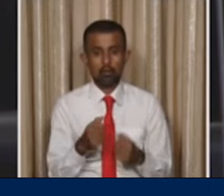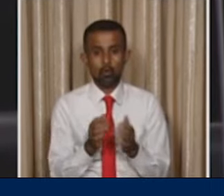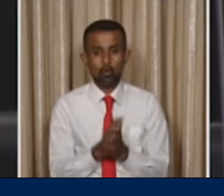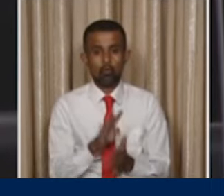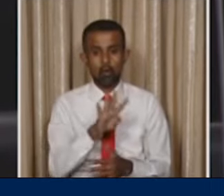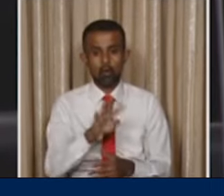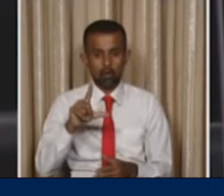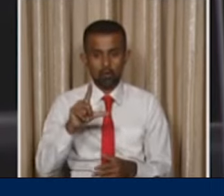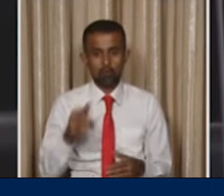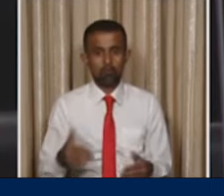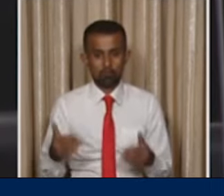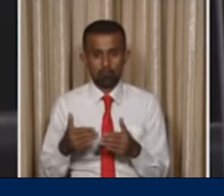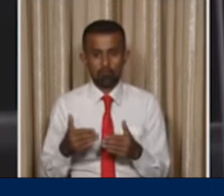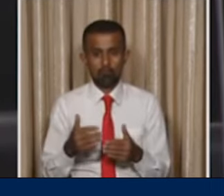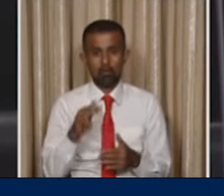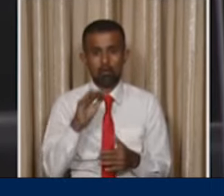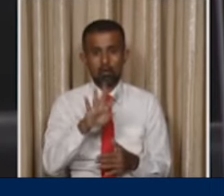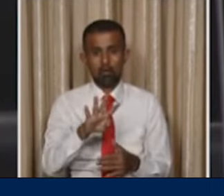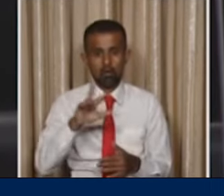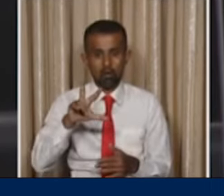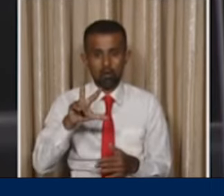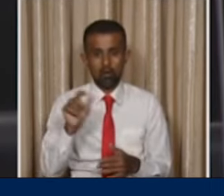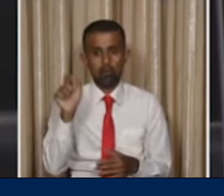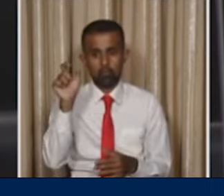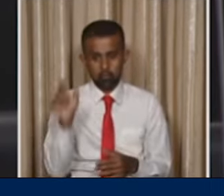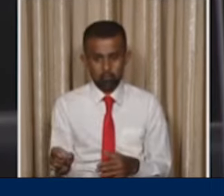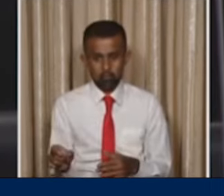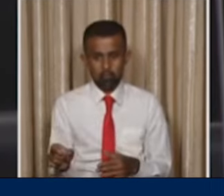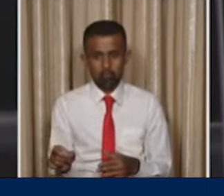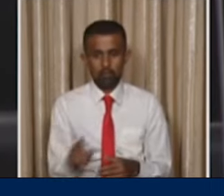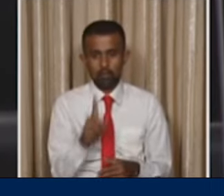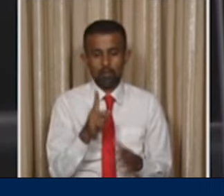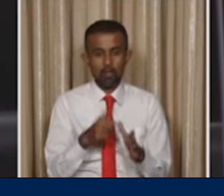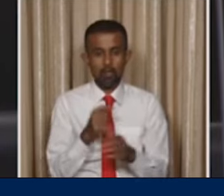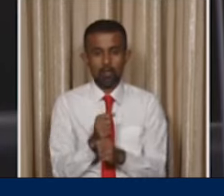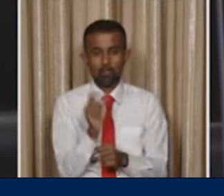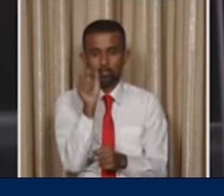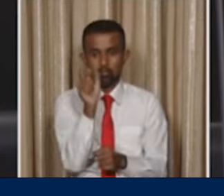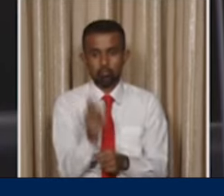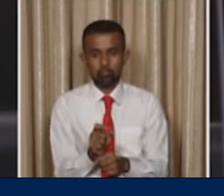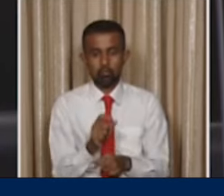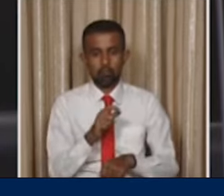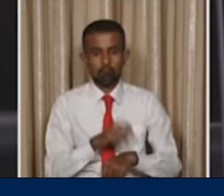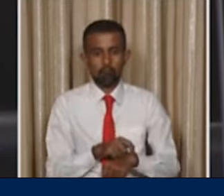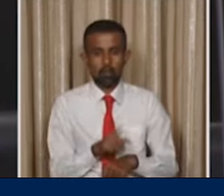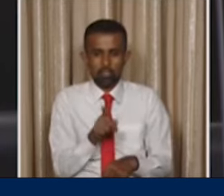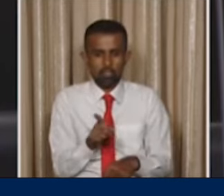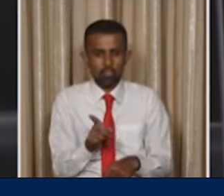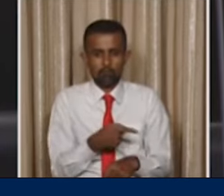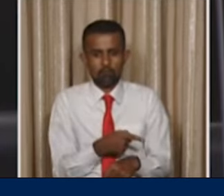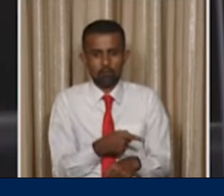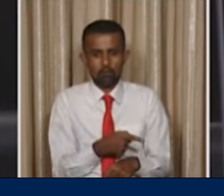47ක්, වර්තමාන නීතිපතිවරයා 48 වන නීතිපතිවරයා. එක නීතිපතිවරයෙකුගේවත් නිල කාලය